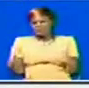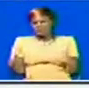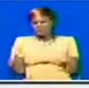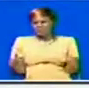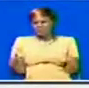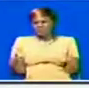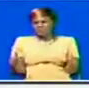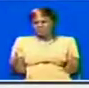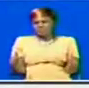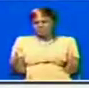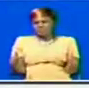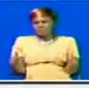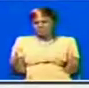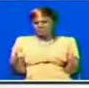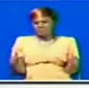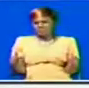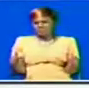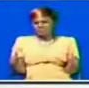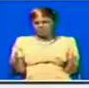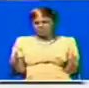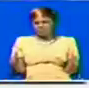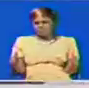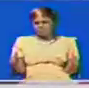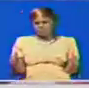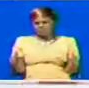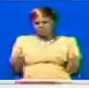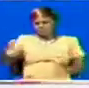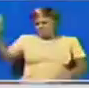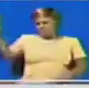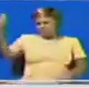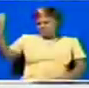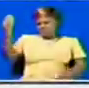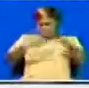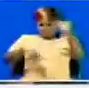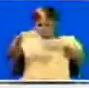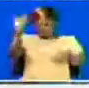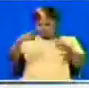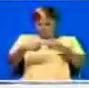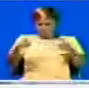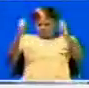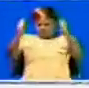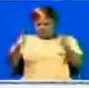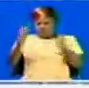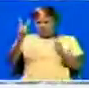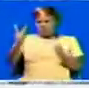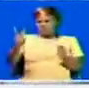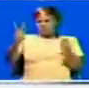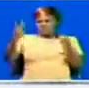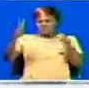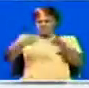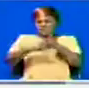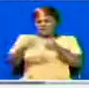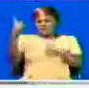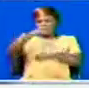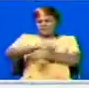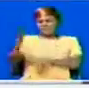recipients, universities, academic staff union. Wahadhiri wa vyuo vikuu nchini walianza mgomo wao siku 29 zilizopita kwa